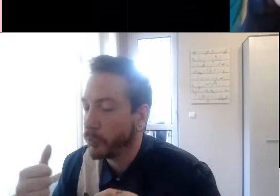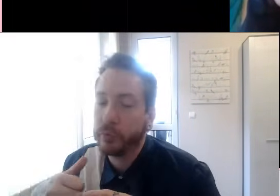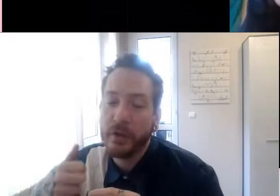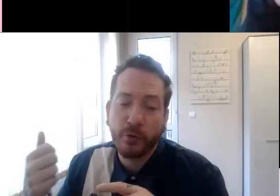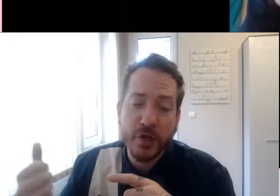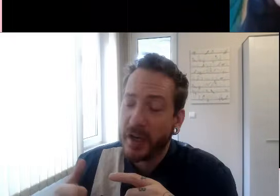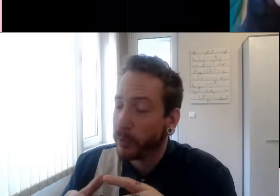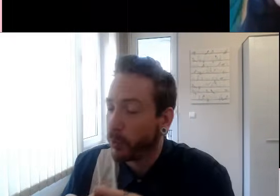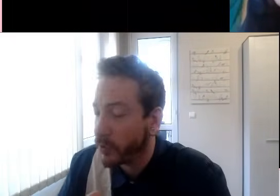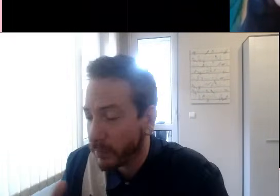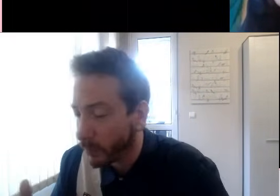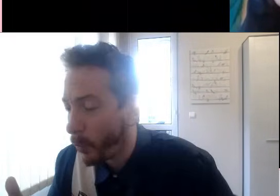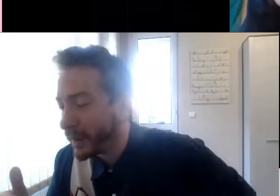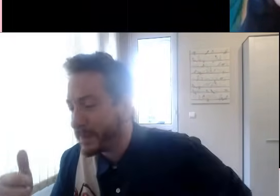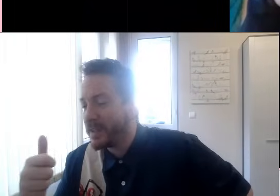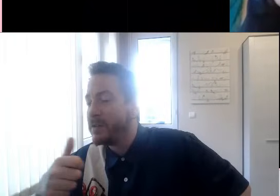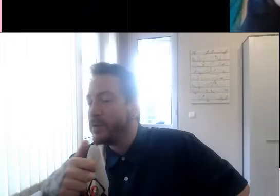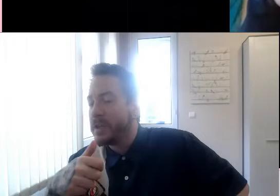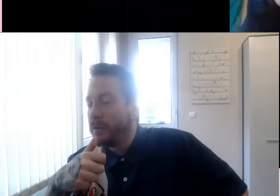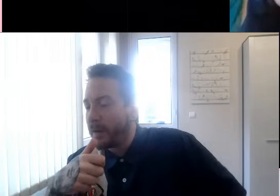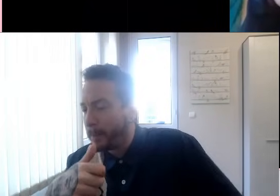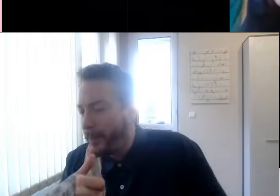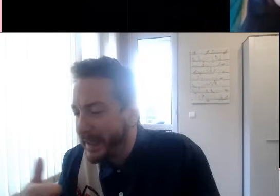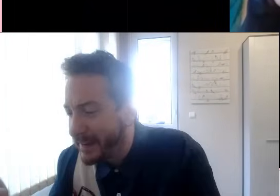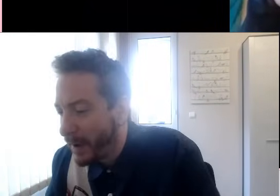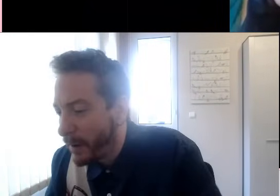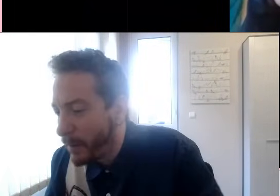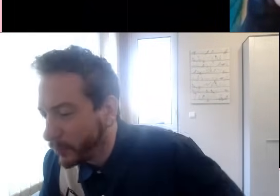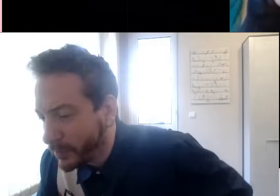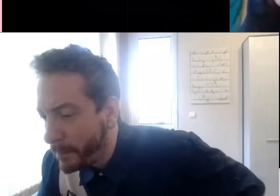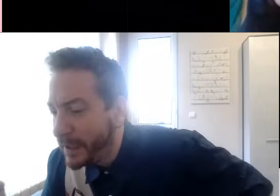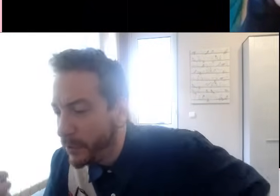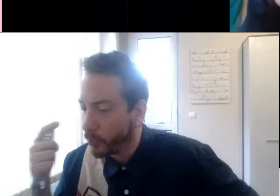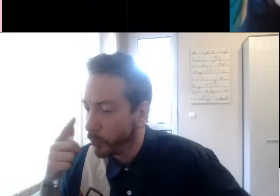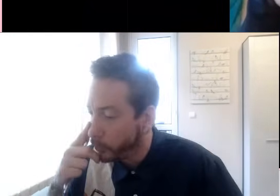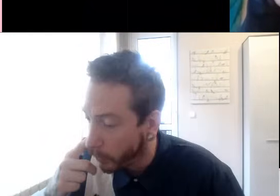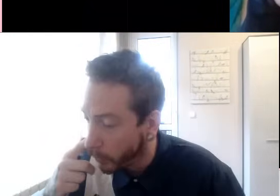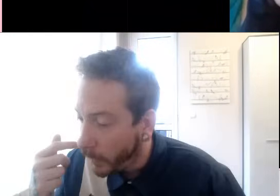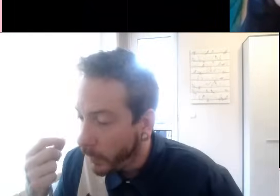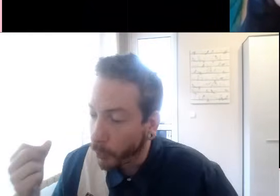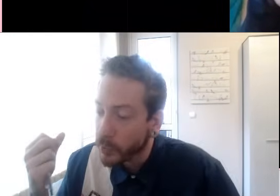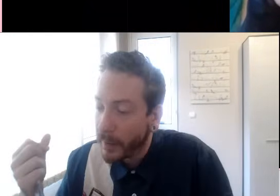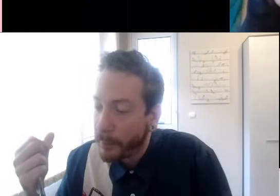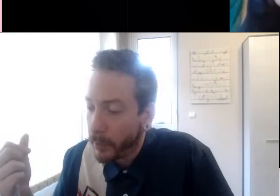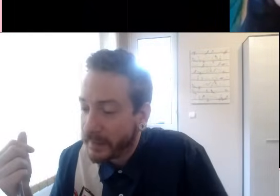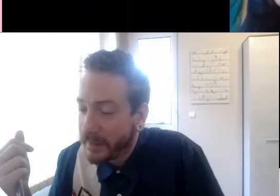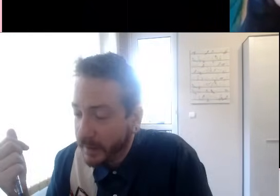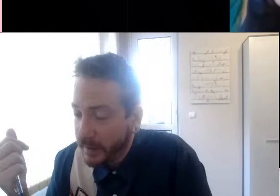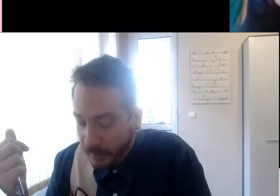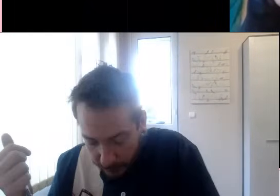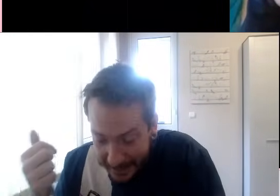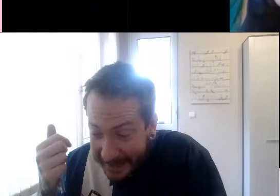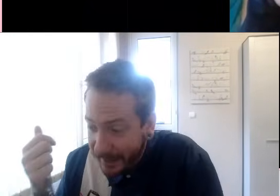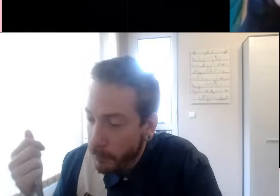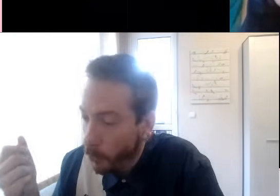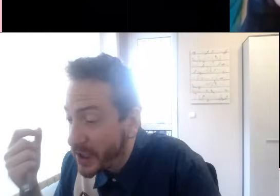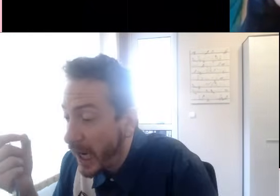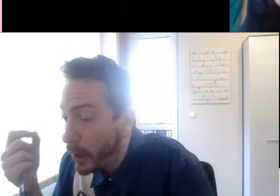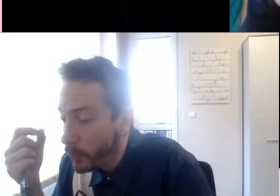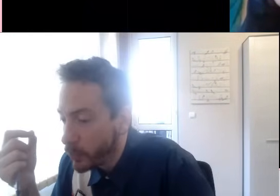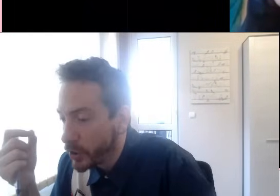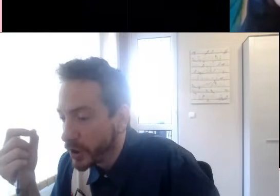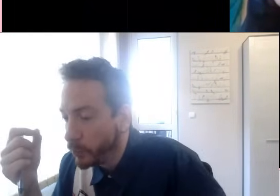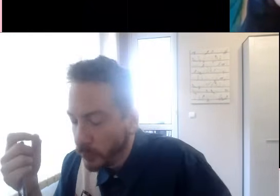ONG, les trucs horribles qui devraient payer des amendes, des millions d'euros pour nous apporter littéralement le chaos chez